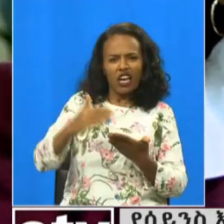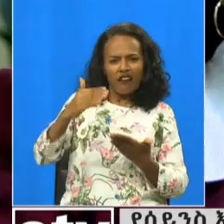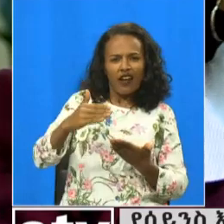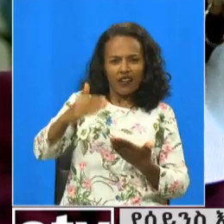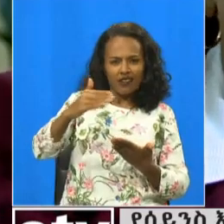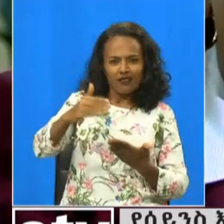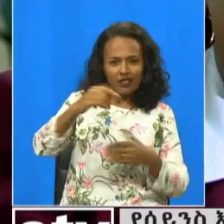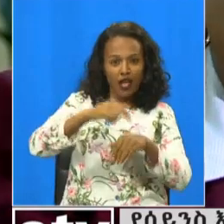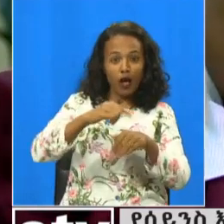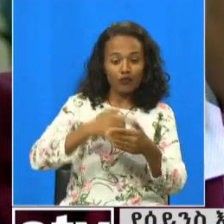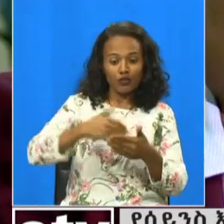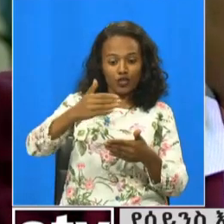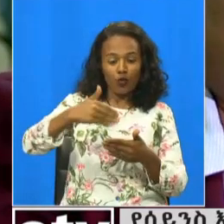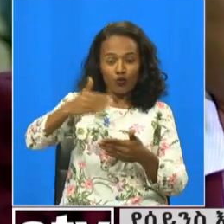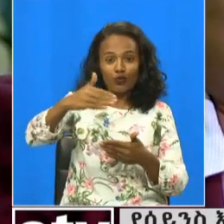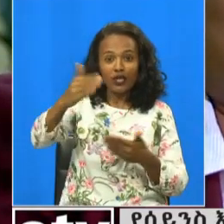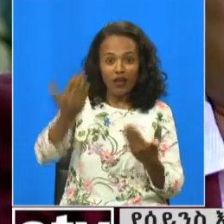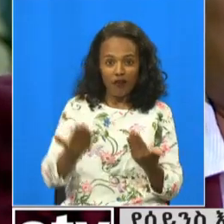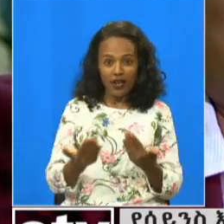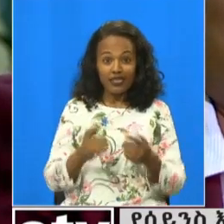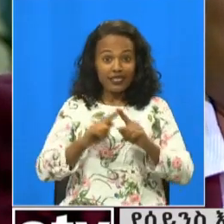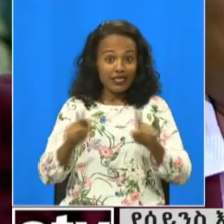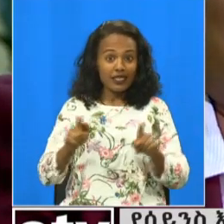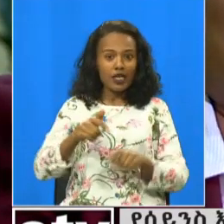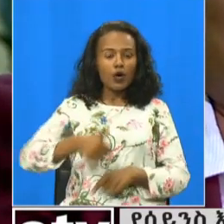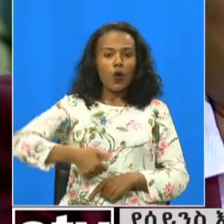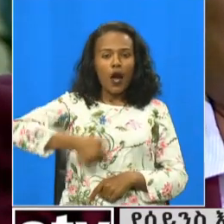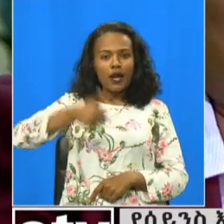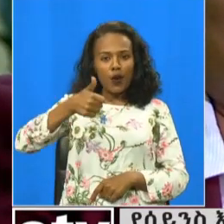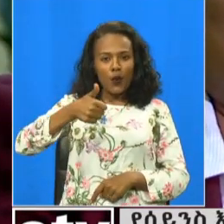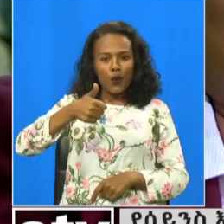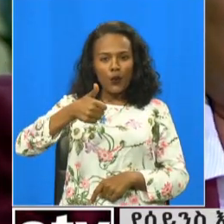ነው ይራዘማ። እንግዲህ ነገር ግን ዋናው